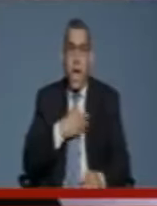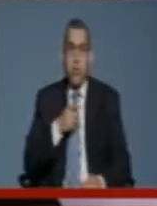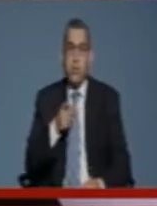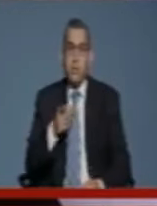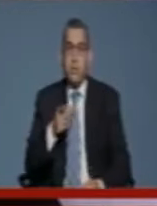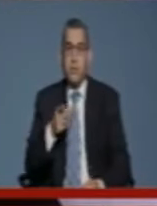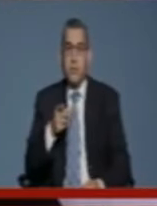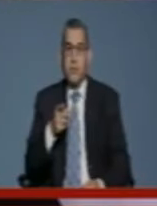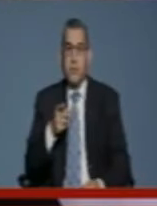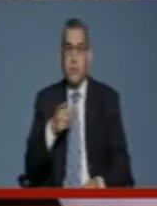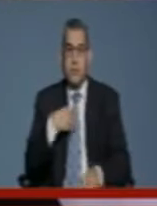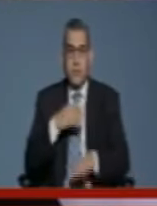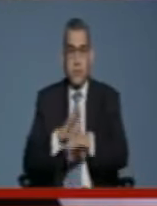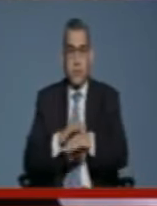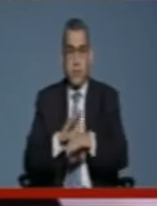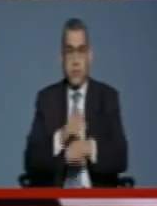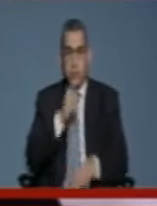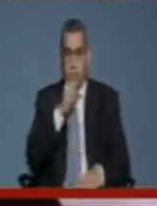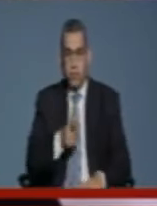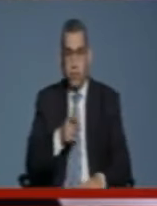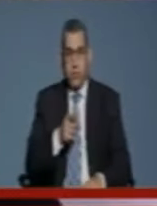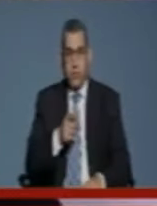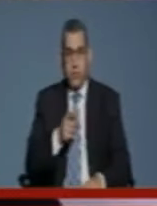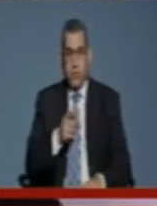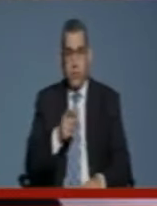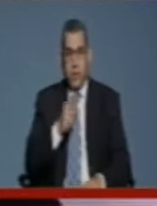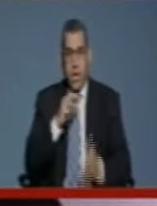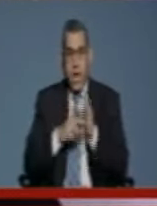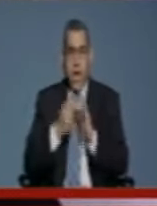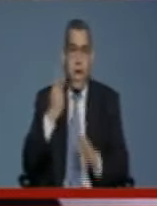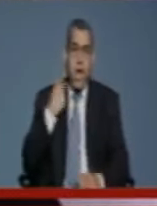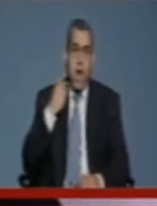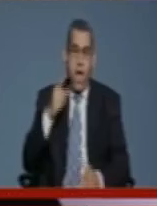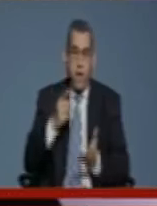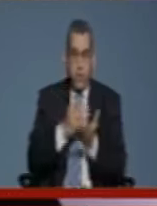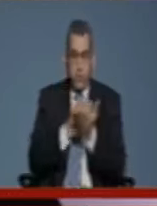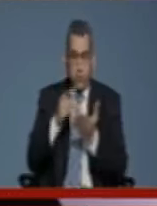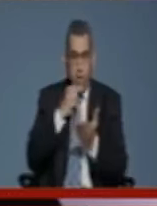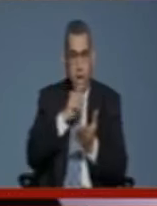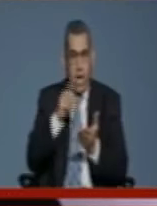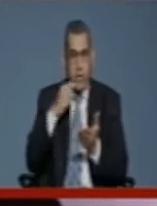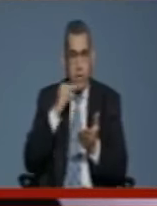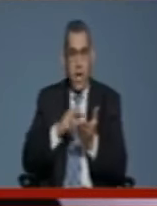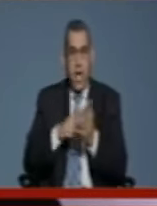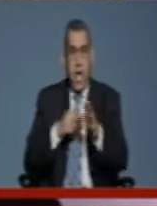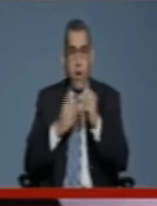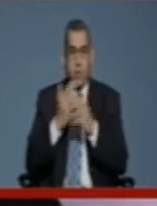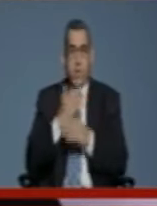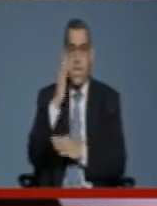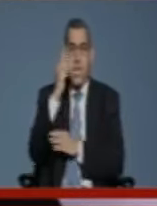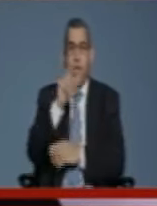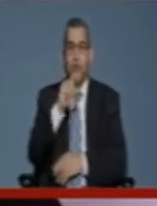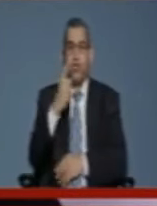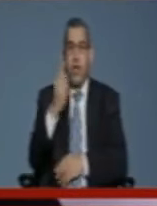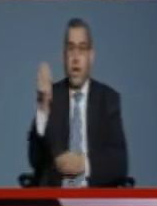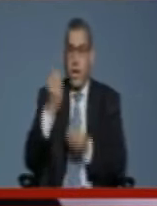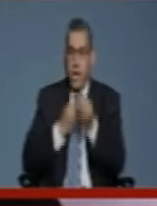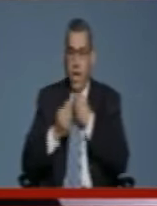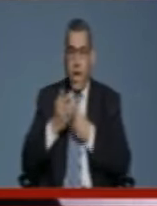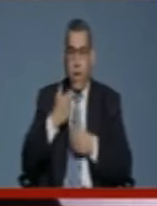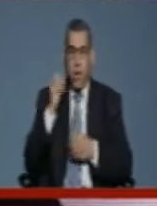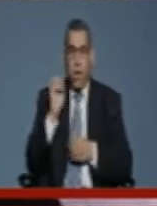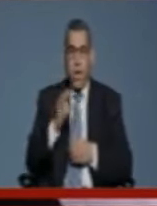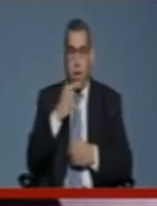انا بقول ان احنا مش هننسى الرقم ده. لو قلناه انا ببقى محتاج اجيب سلع اساسيه في الشهر ب 1000 ب 1000 مليون